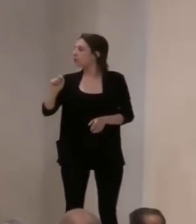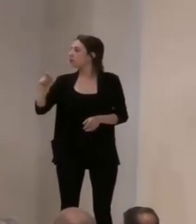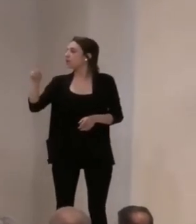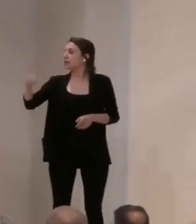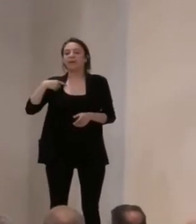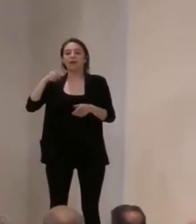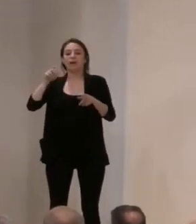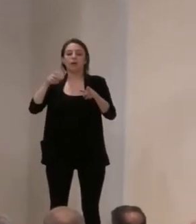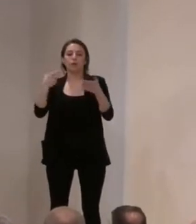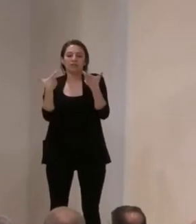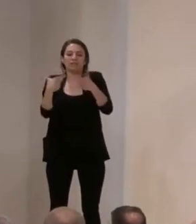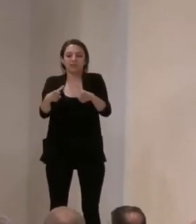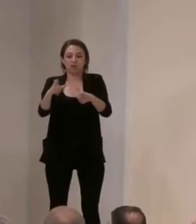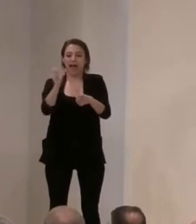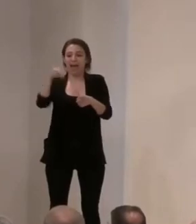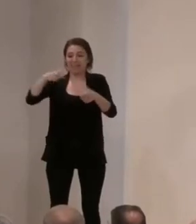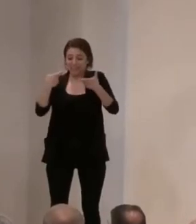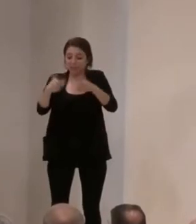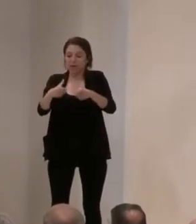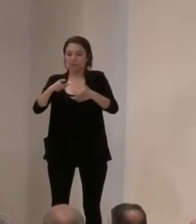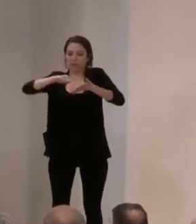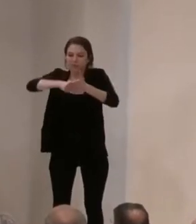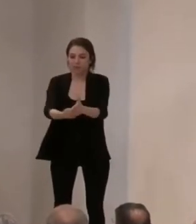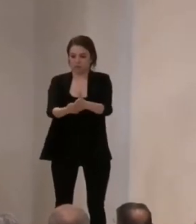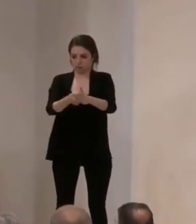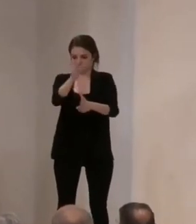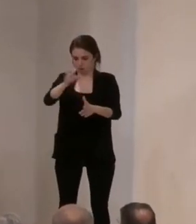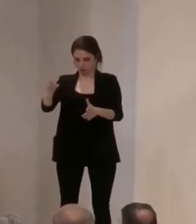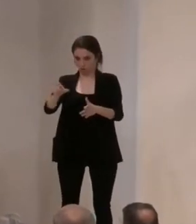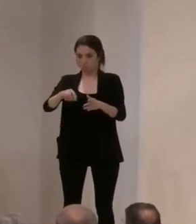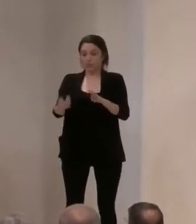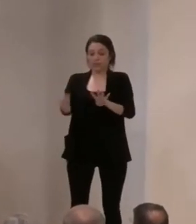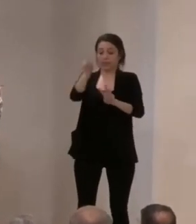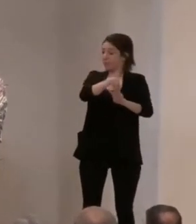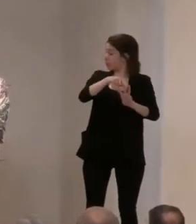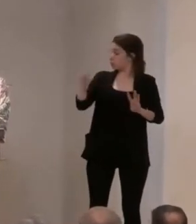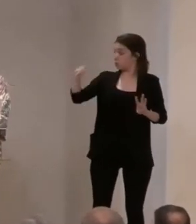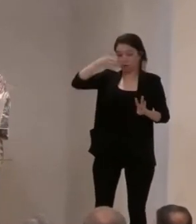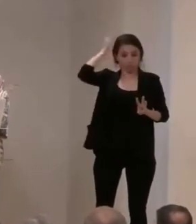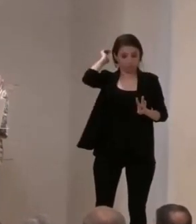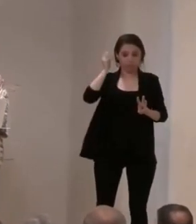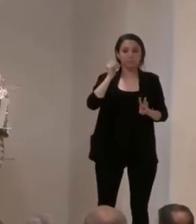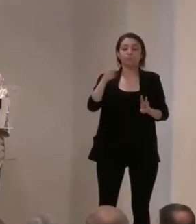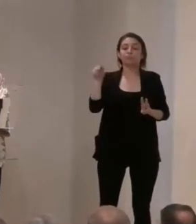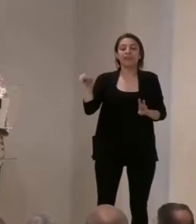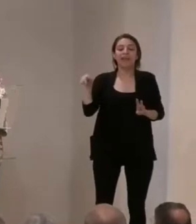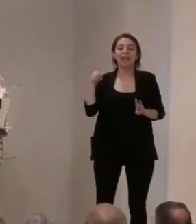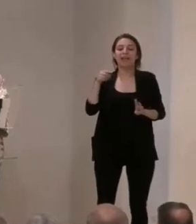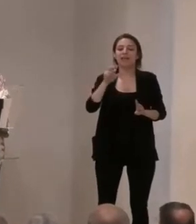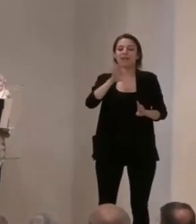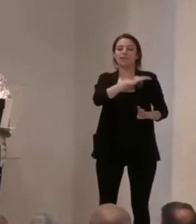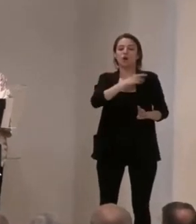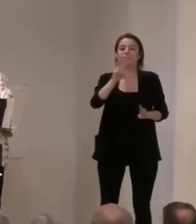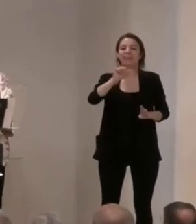de persones represaliades de l'ANC. El senyor Vicenç Villatoro i la Molla, escriptor